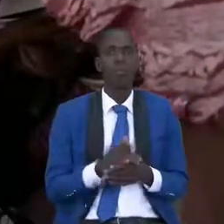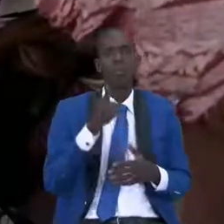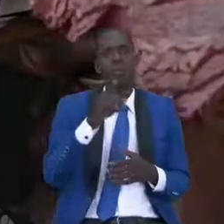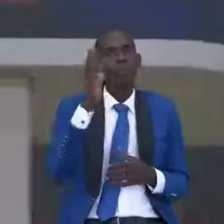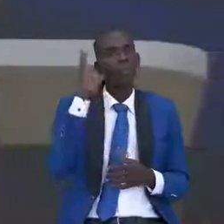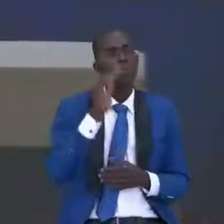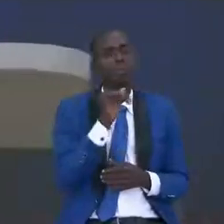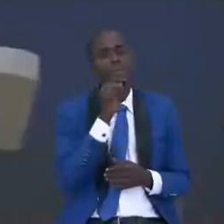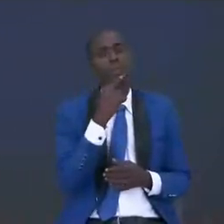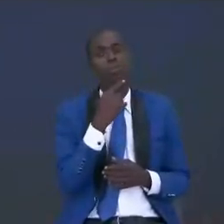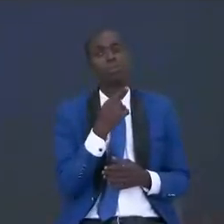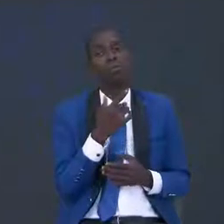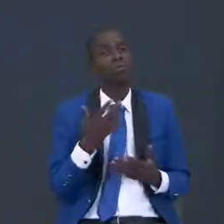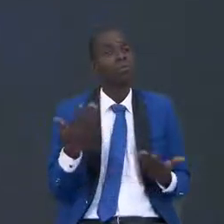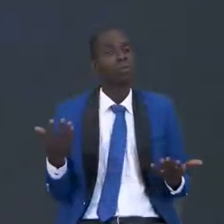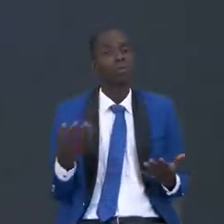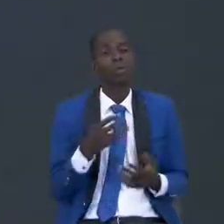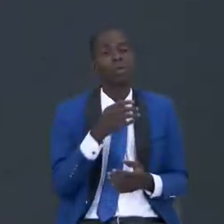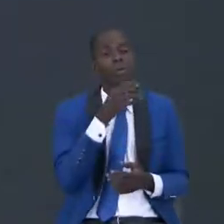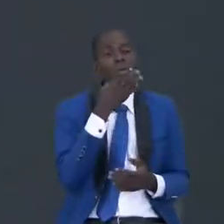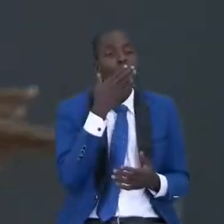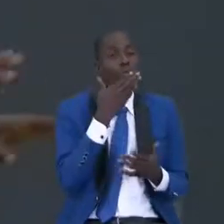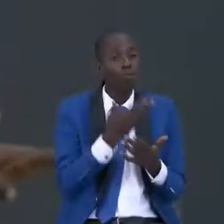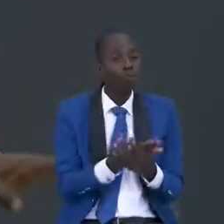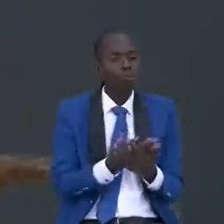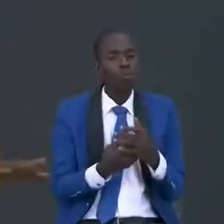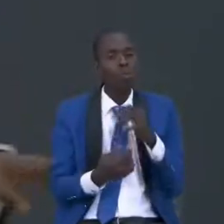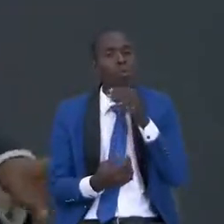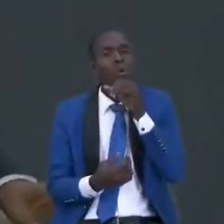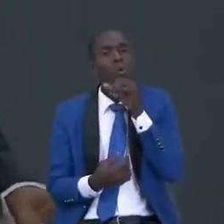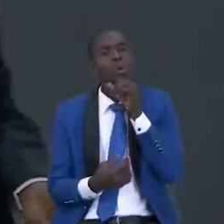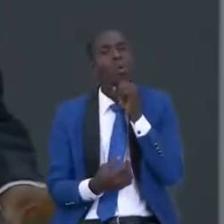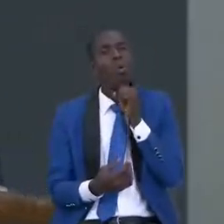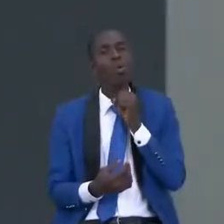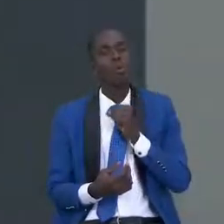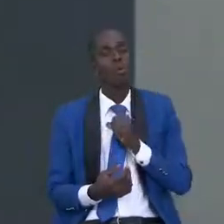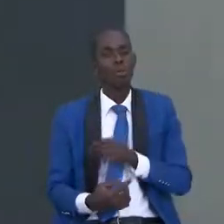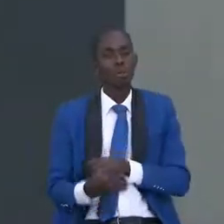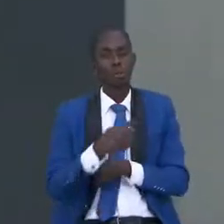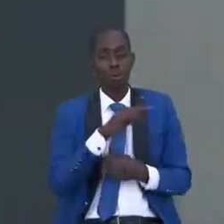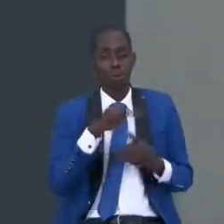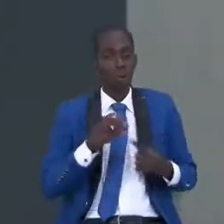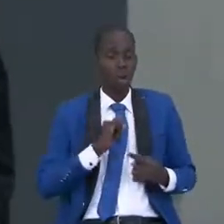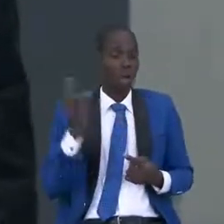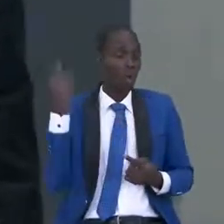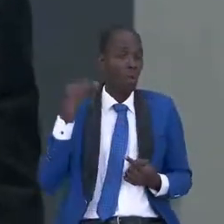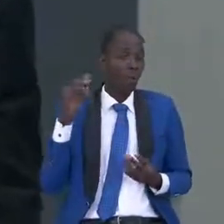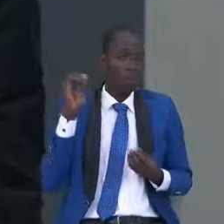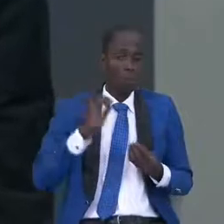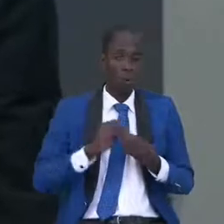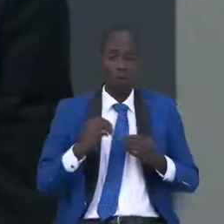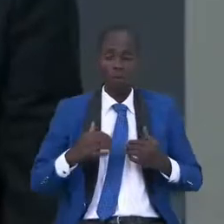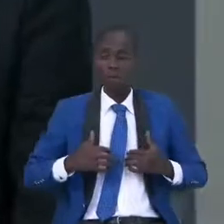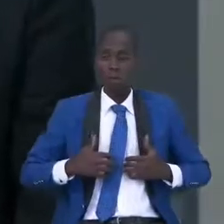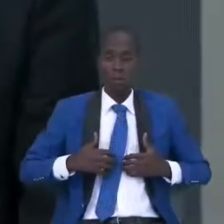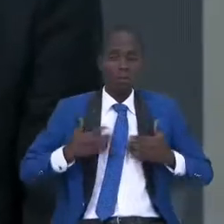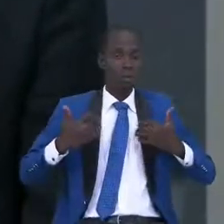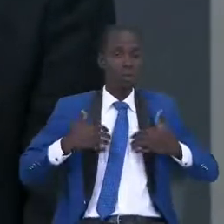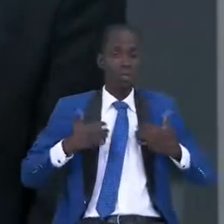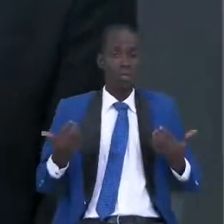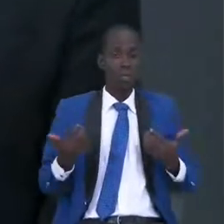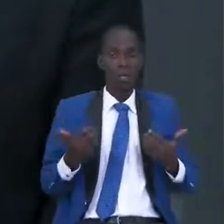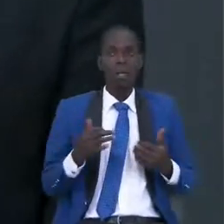dire, oh, beau vieux jour. Quand j'étais plus jeune, dans la foi, oh, je pouvais faire